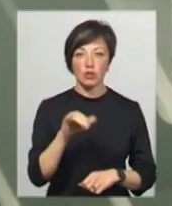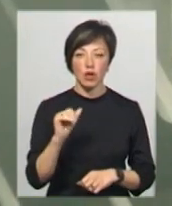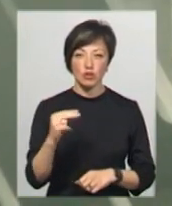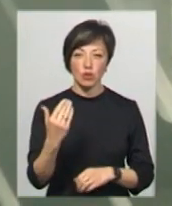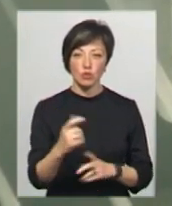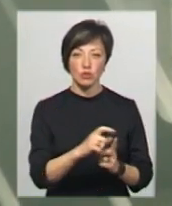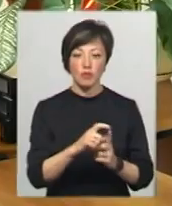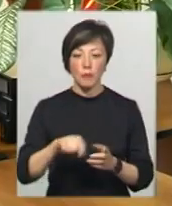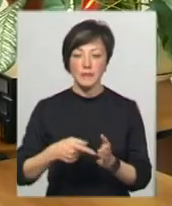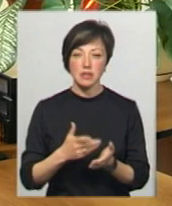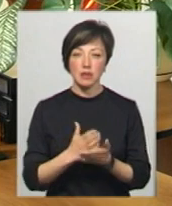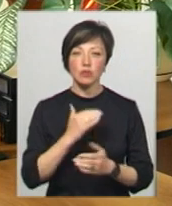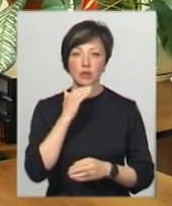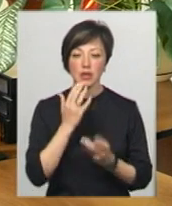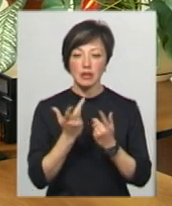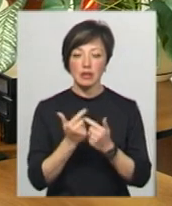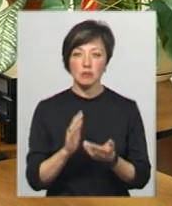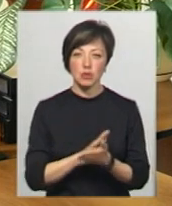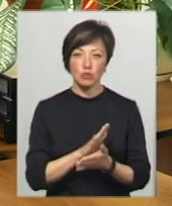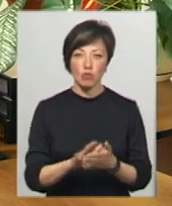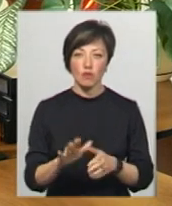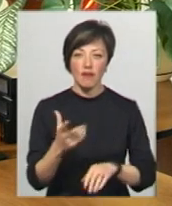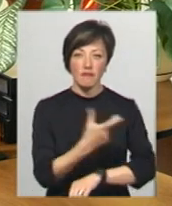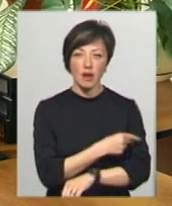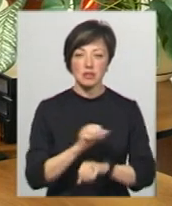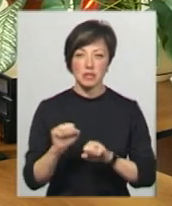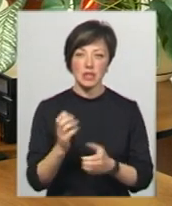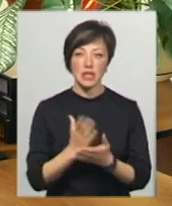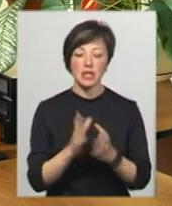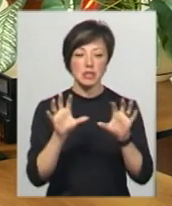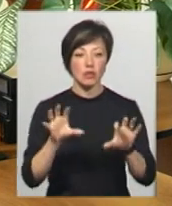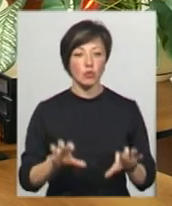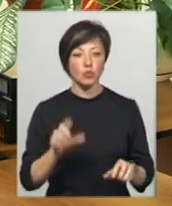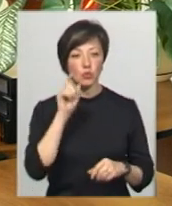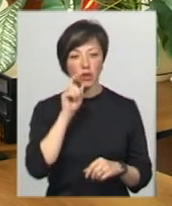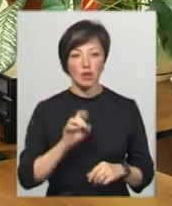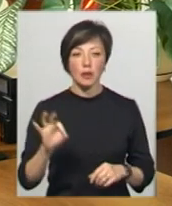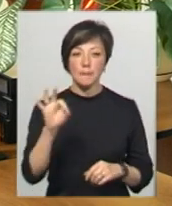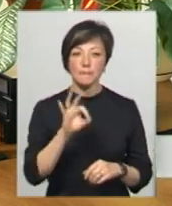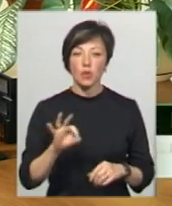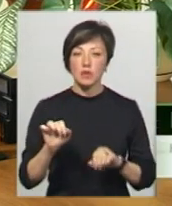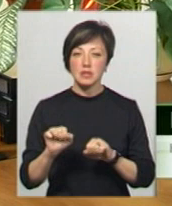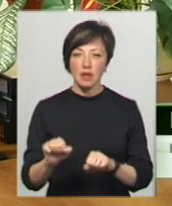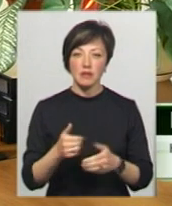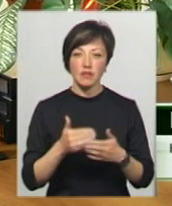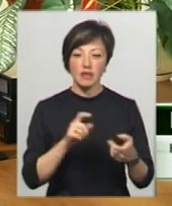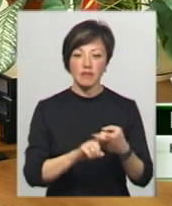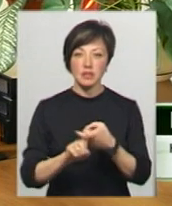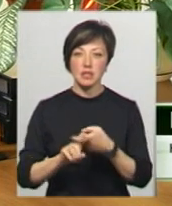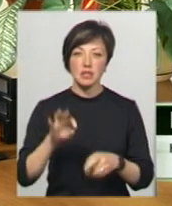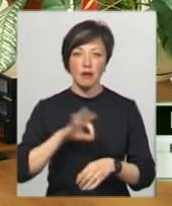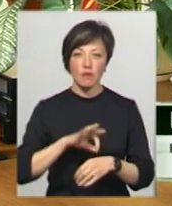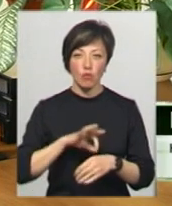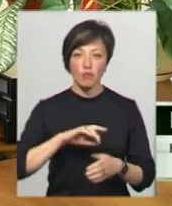його словами, в місті є достатня кількість безкоштовної вакцини. Є закон України про захист від інфекційних захворювань,